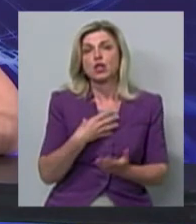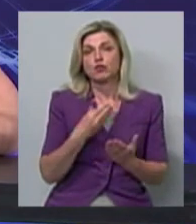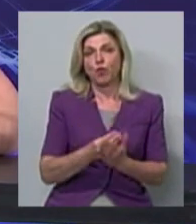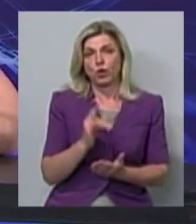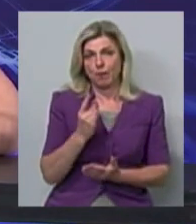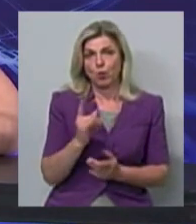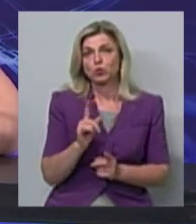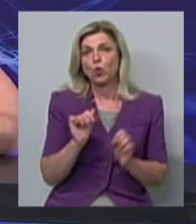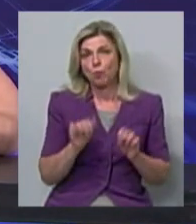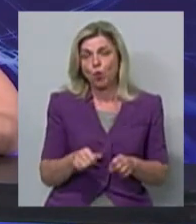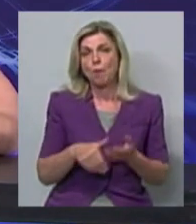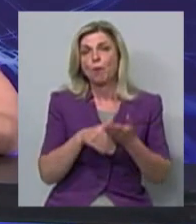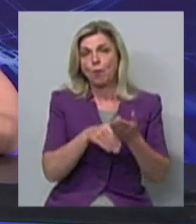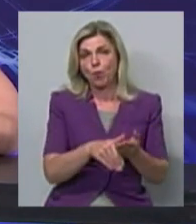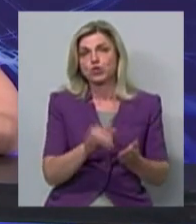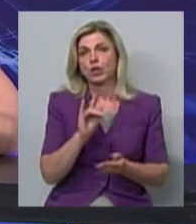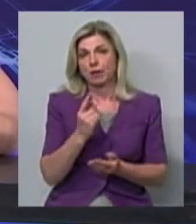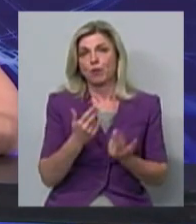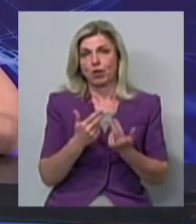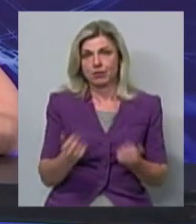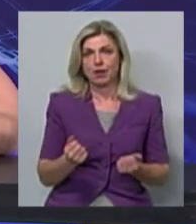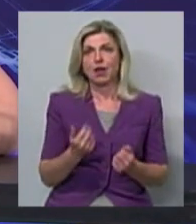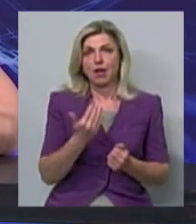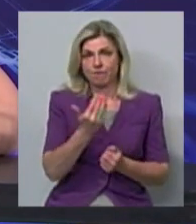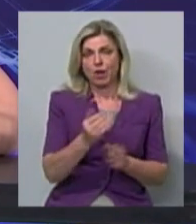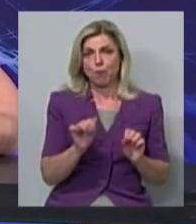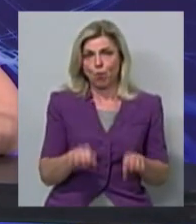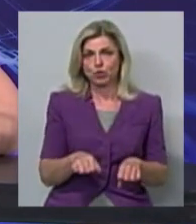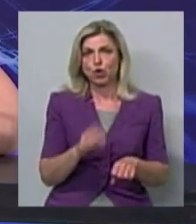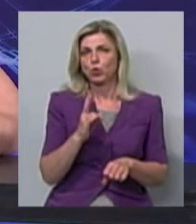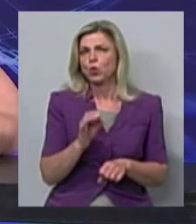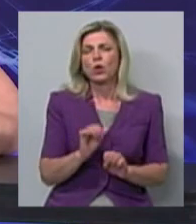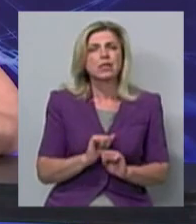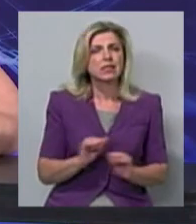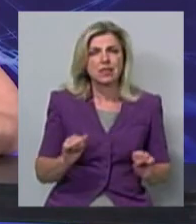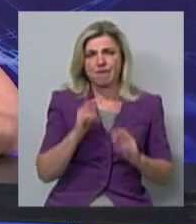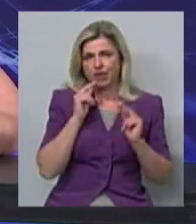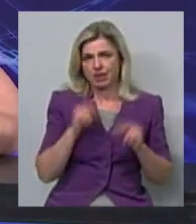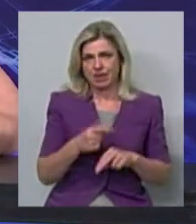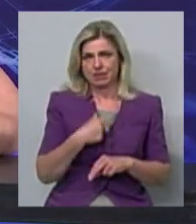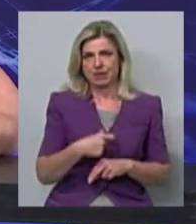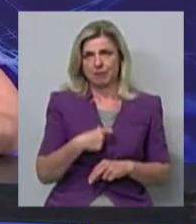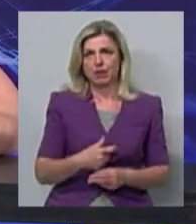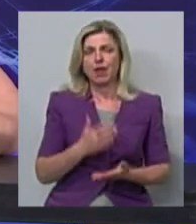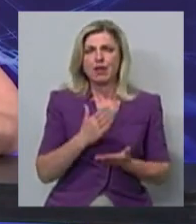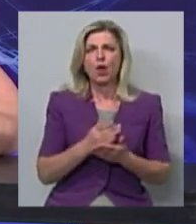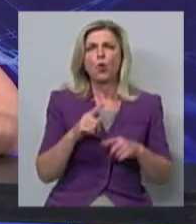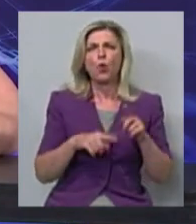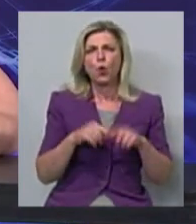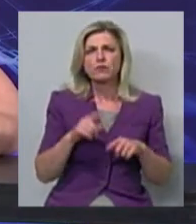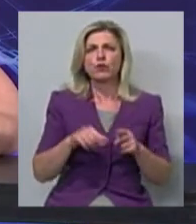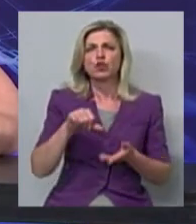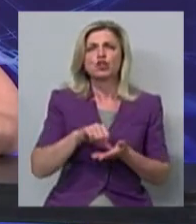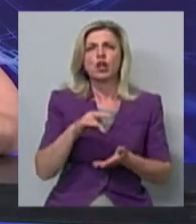можем, как-то помочь своему ребенку, да, это вы можете, но ни в коем случае нельзя винить. Ну, есть еще родственники, есть члены